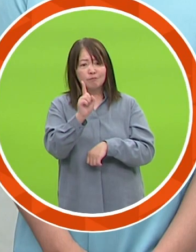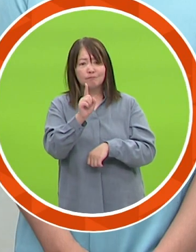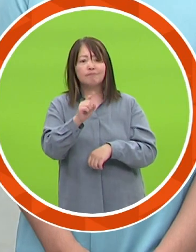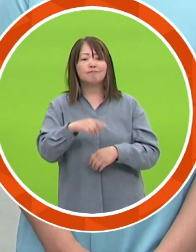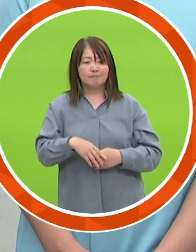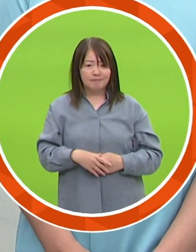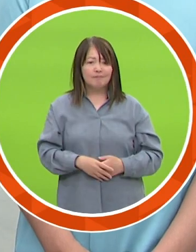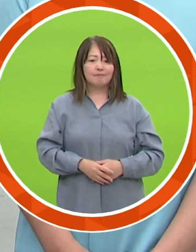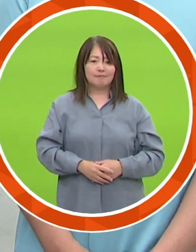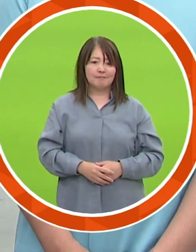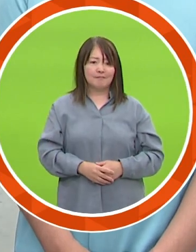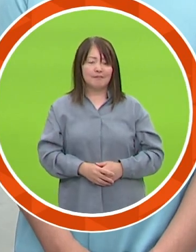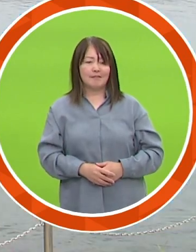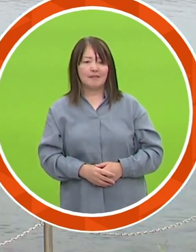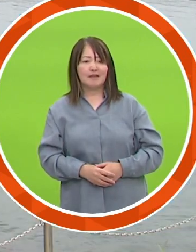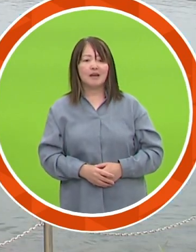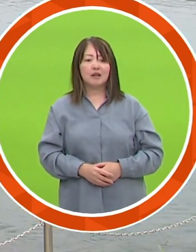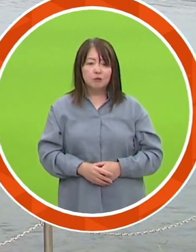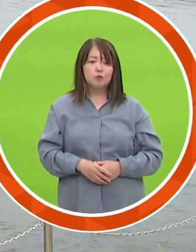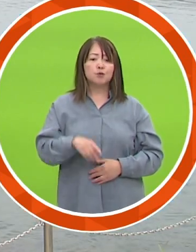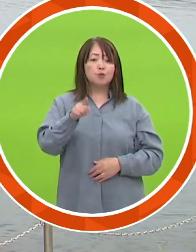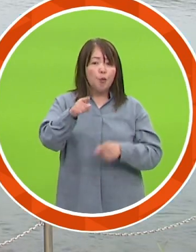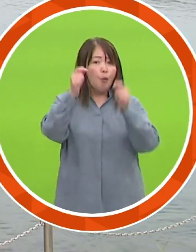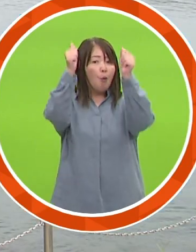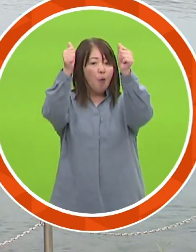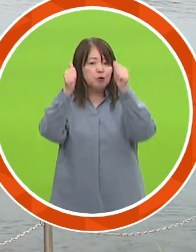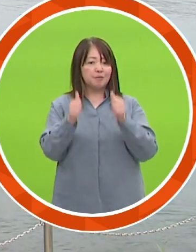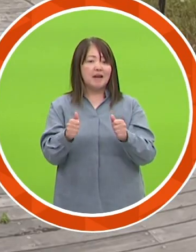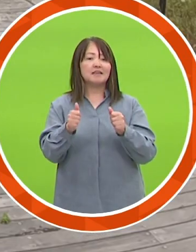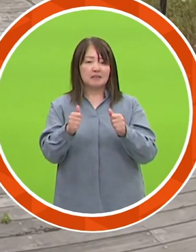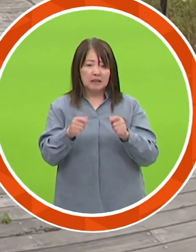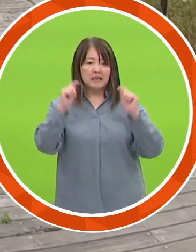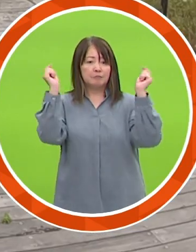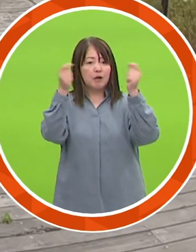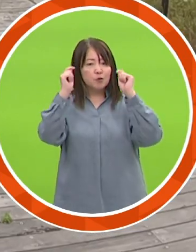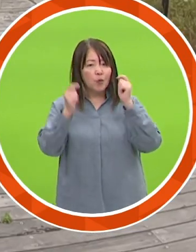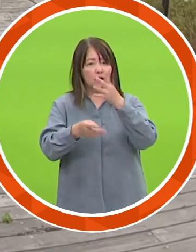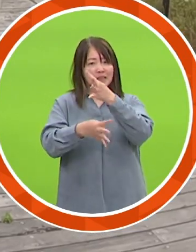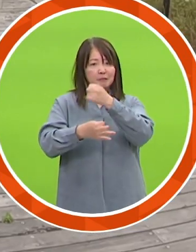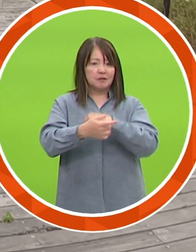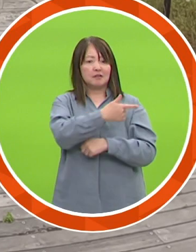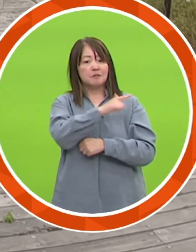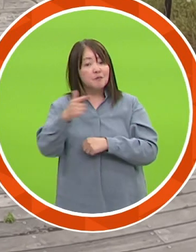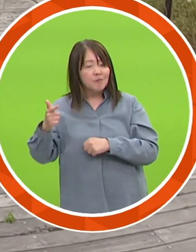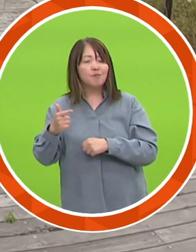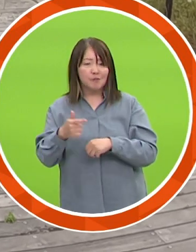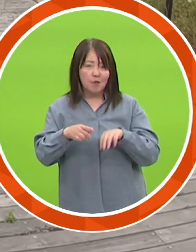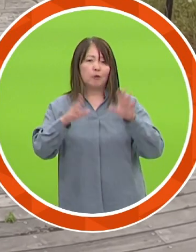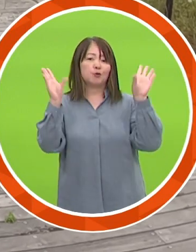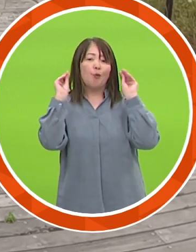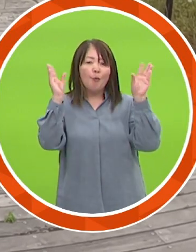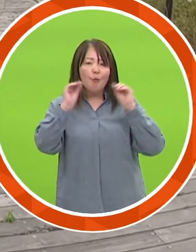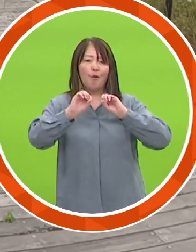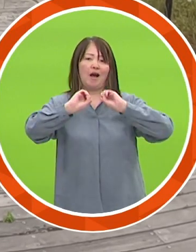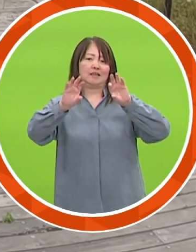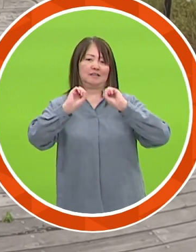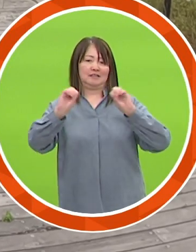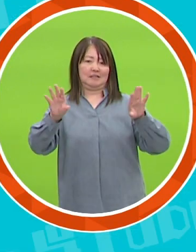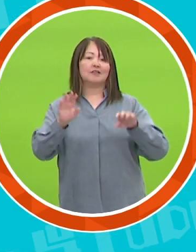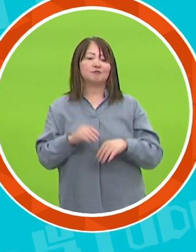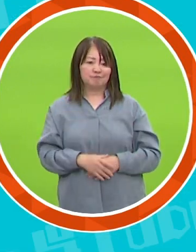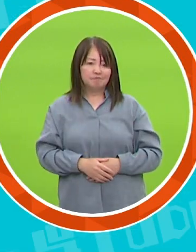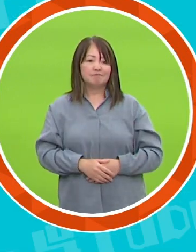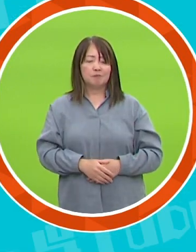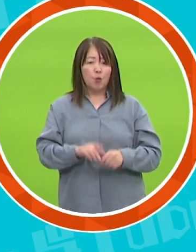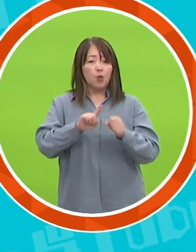くれ。 スポワンクレの公式ホームページではイベントの開催日時などさまざまな情報を発信しています。